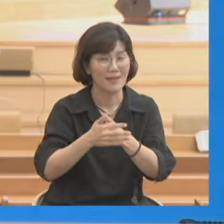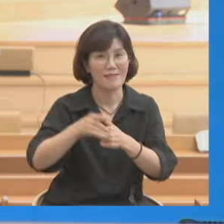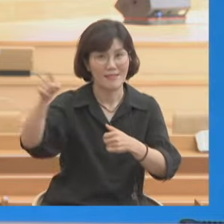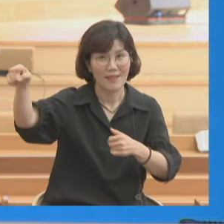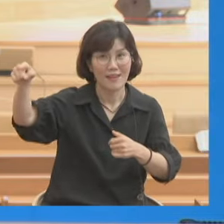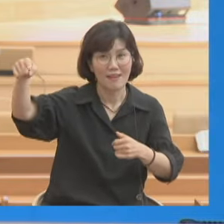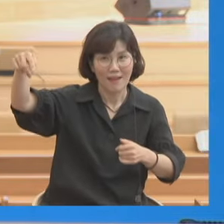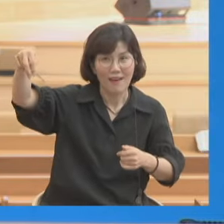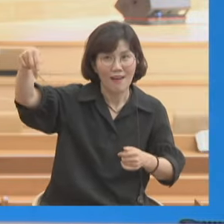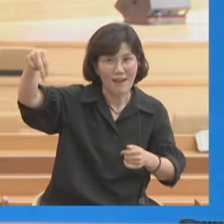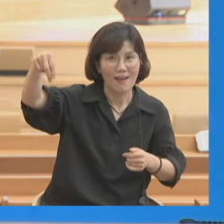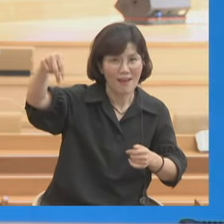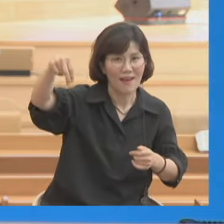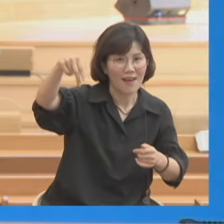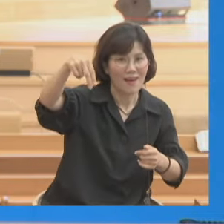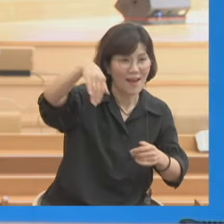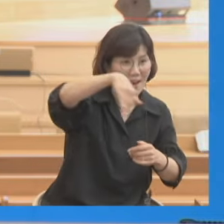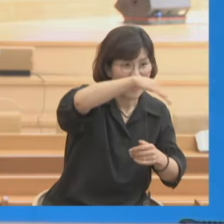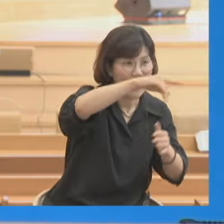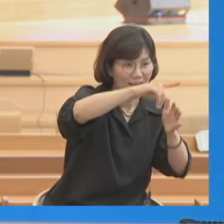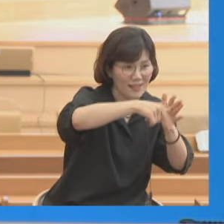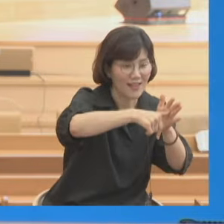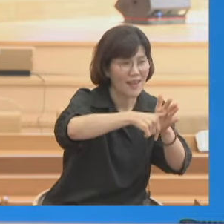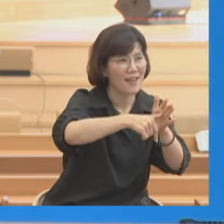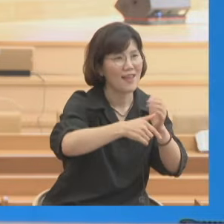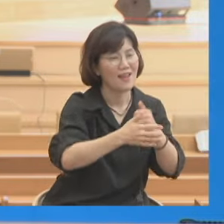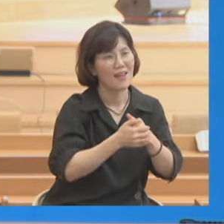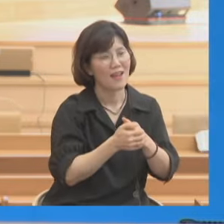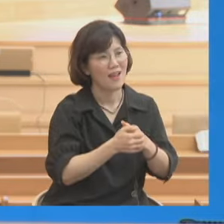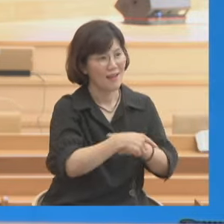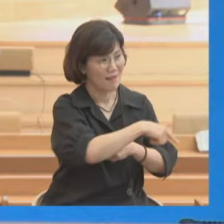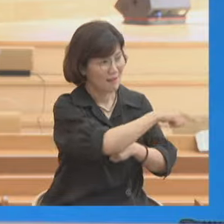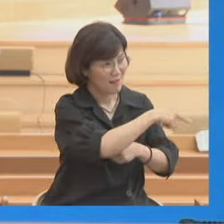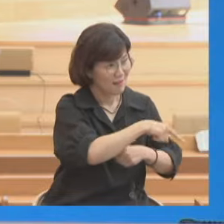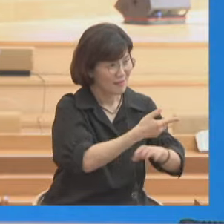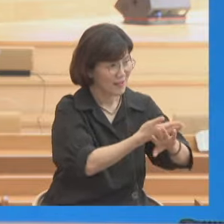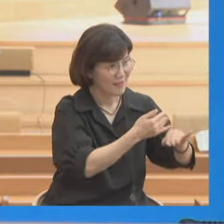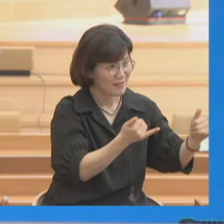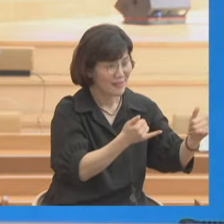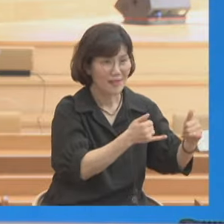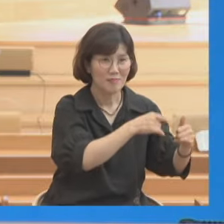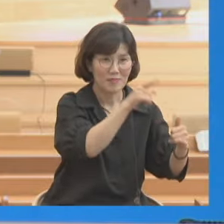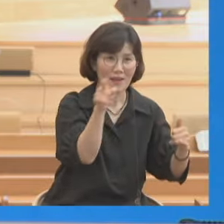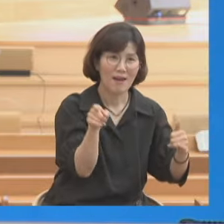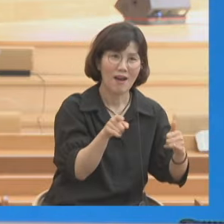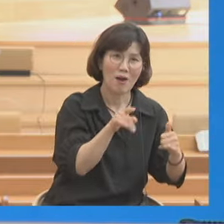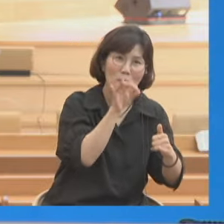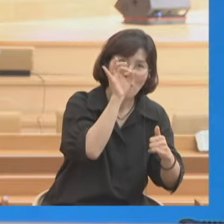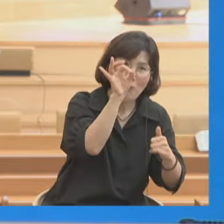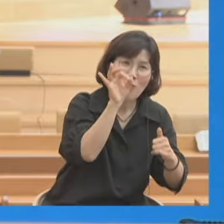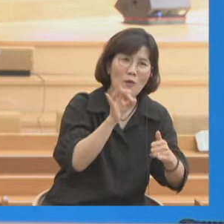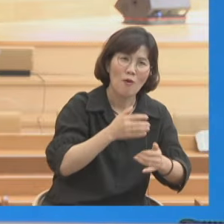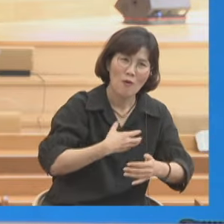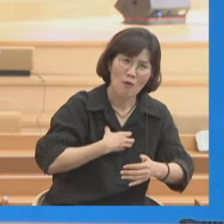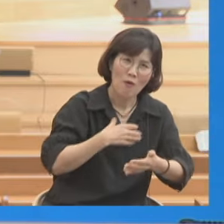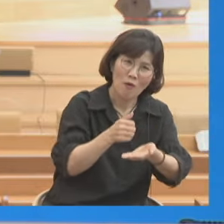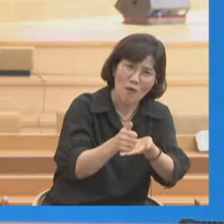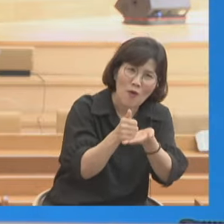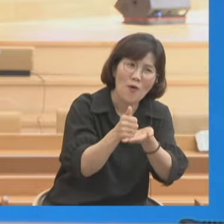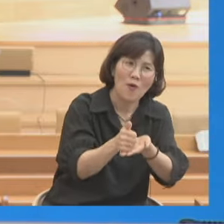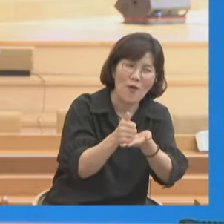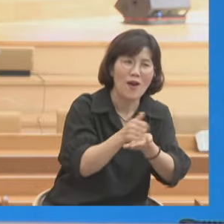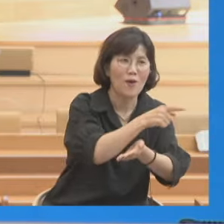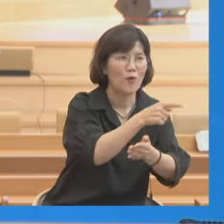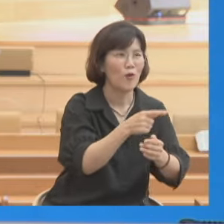보고 알아보고는 조용히 나지막 목소리로 이제 인사도 하고 존경을 표합니다. 문 앞에 조종서가 나와서 직접